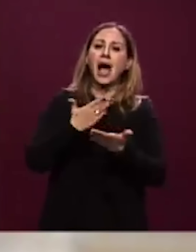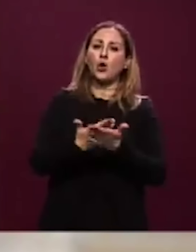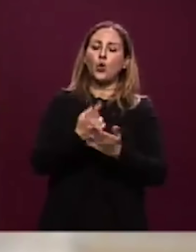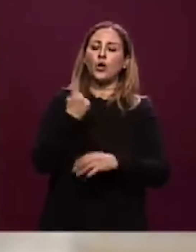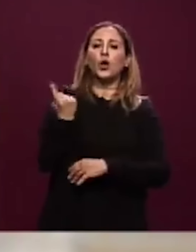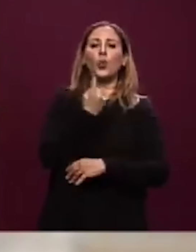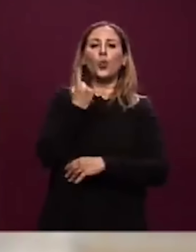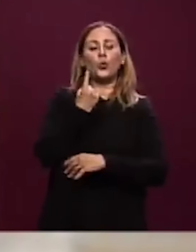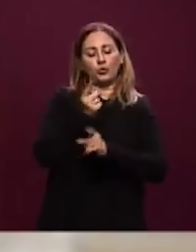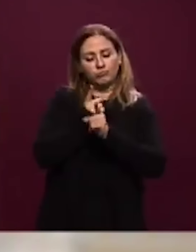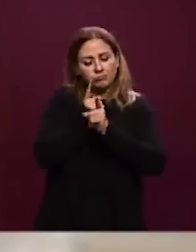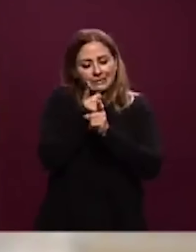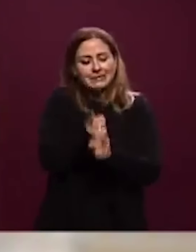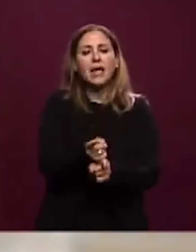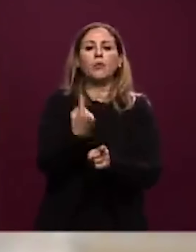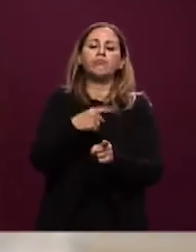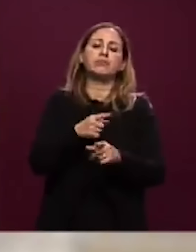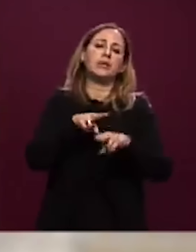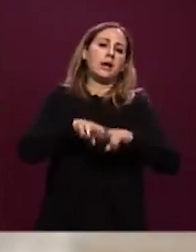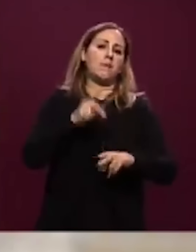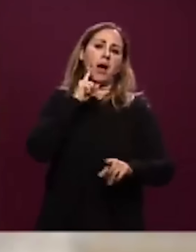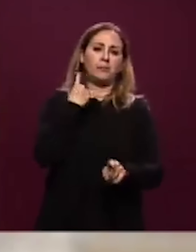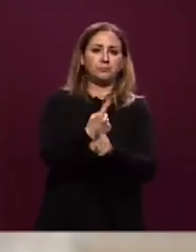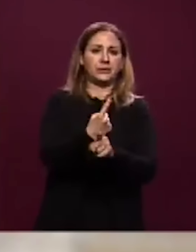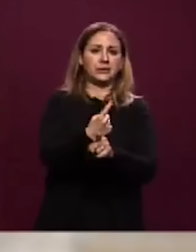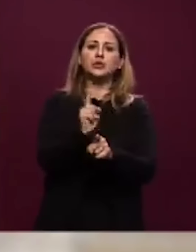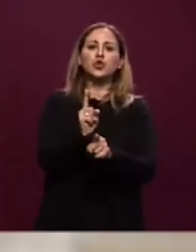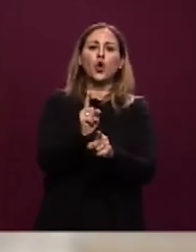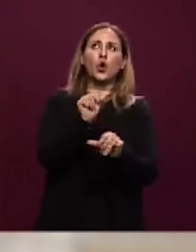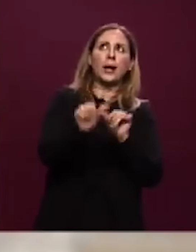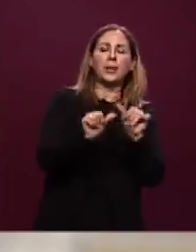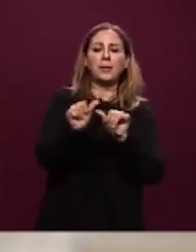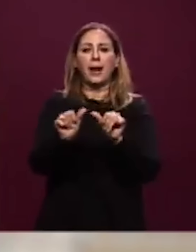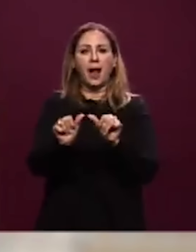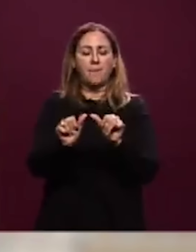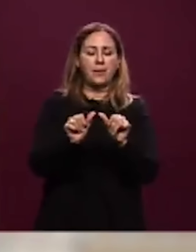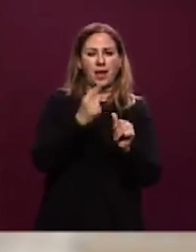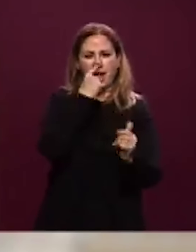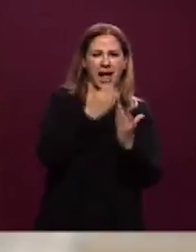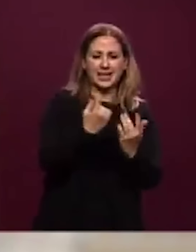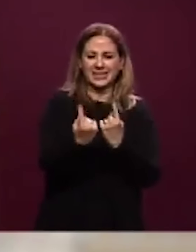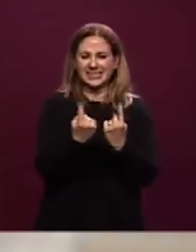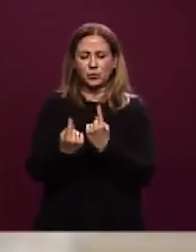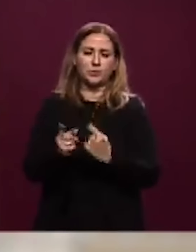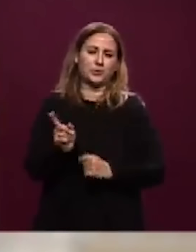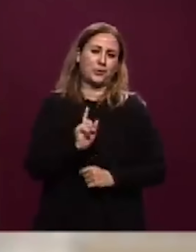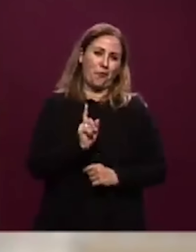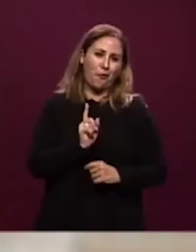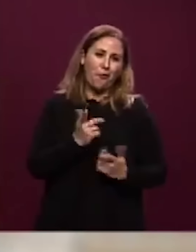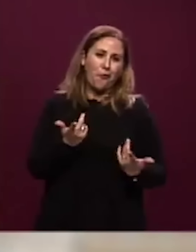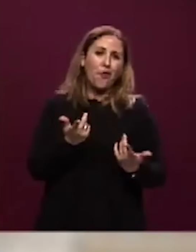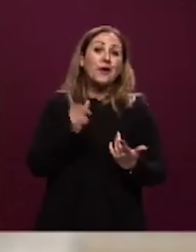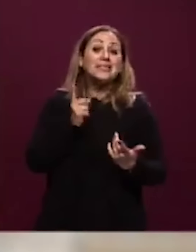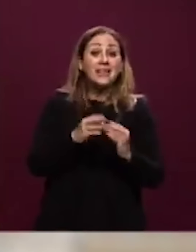sempre dentro quel recinto. Questo bisogna fare, altrimenti si è come al solito in contraddizione. E lei